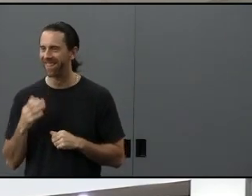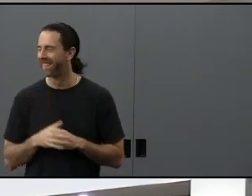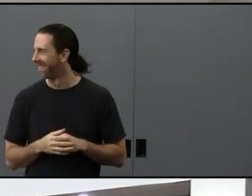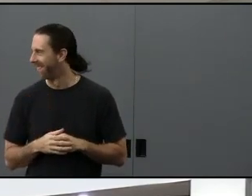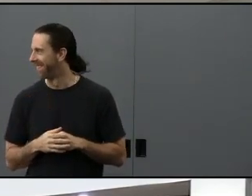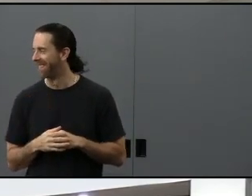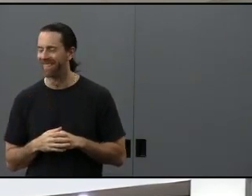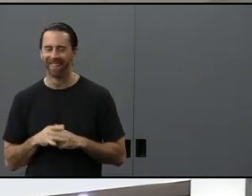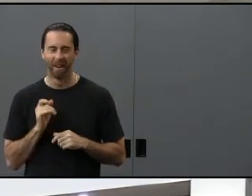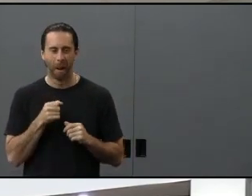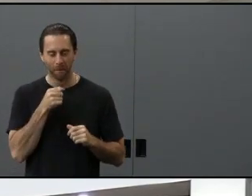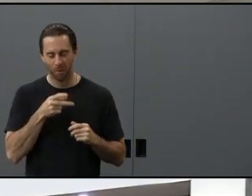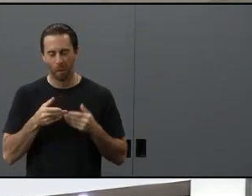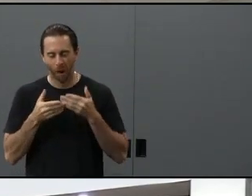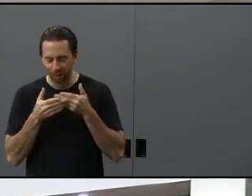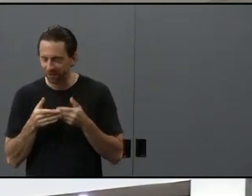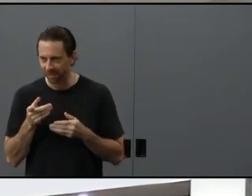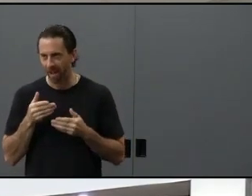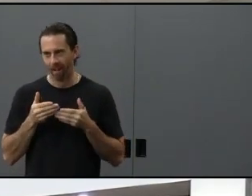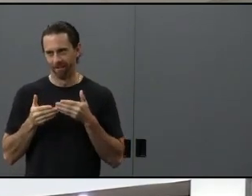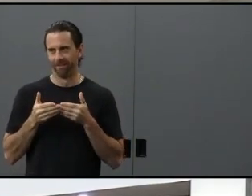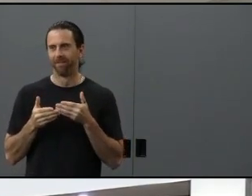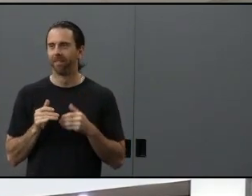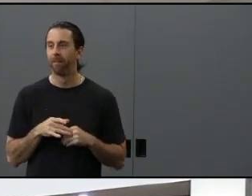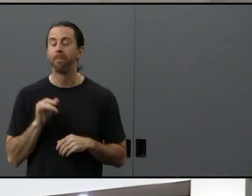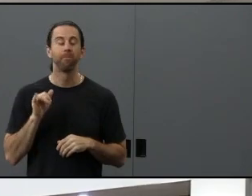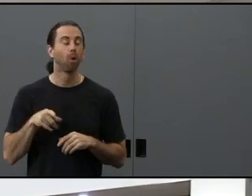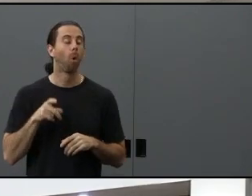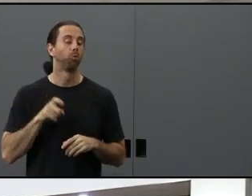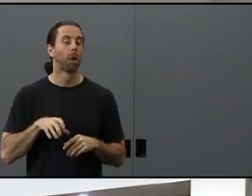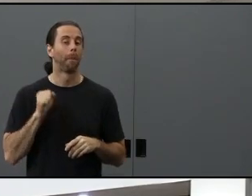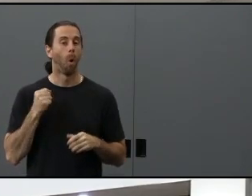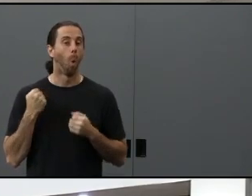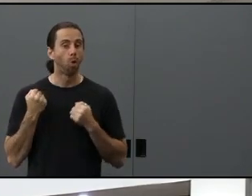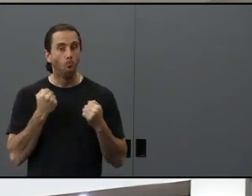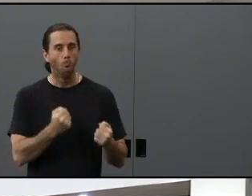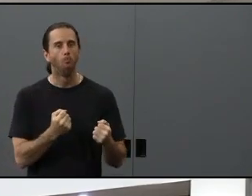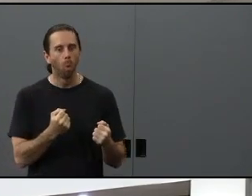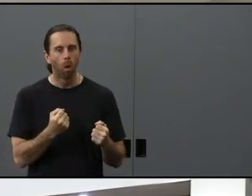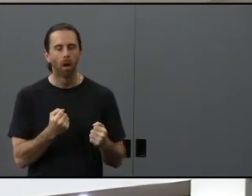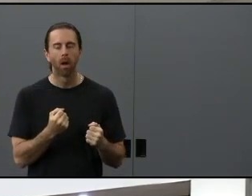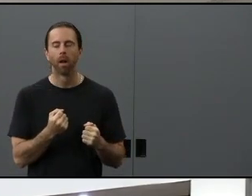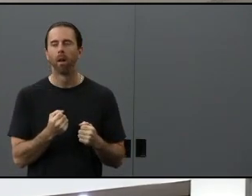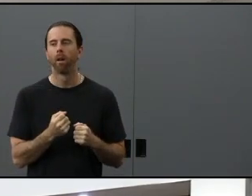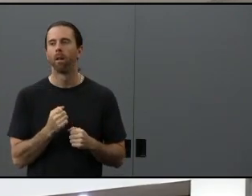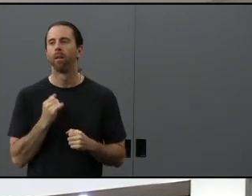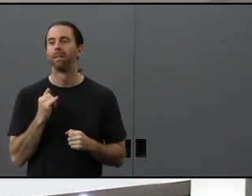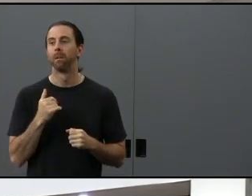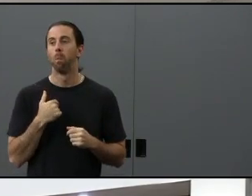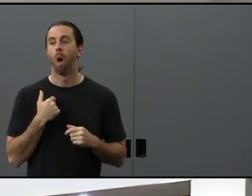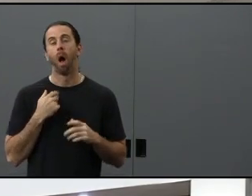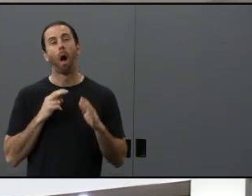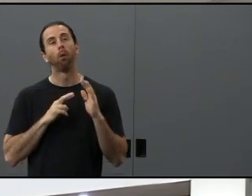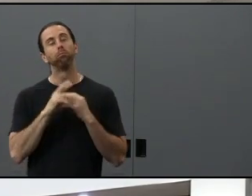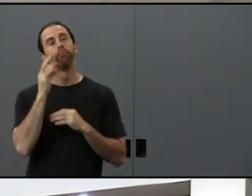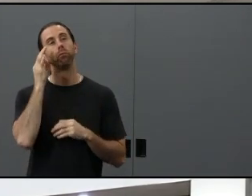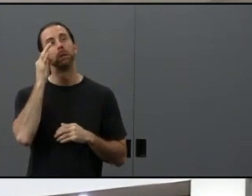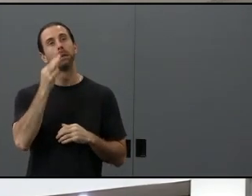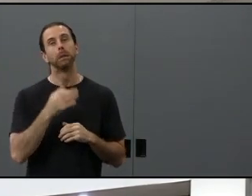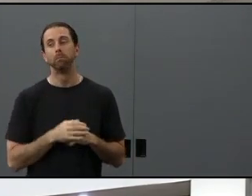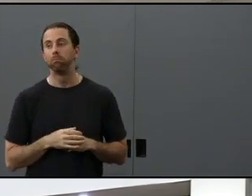para et puis bon ben c'est ça on est obligé de prendre notre tetour pour se déplacer tout çait si moi quand je me projette dans le futur je me